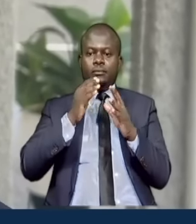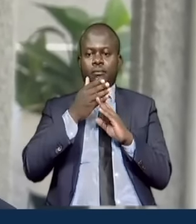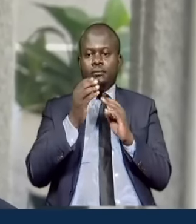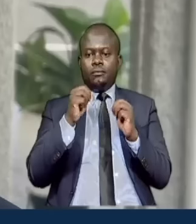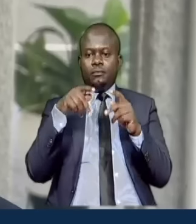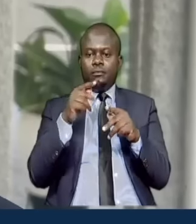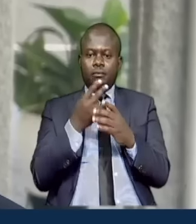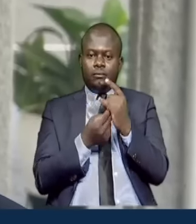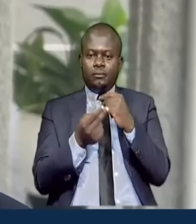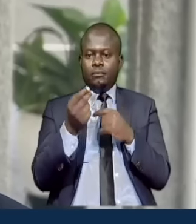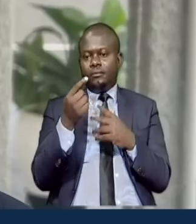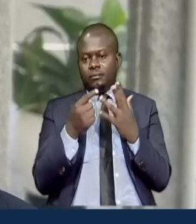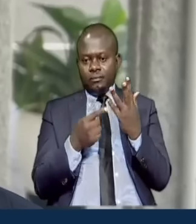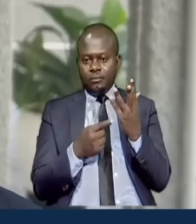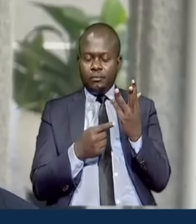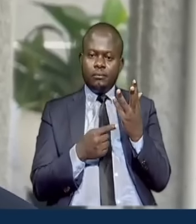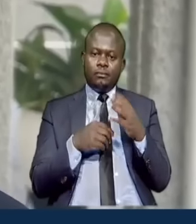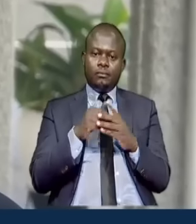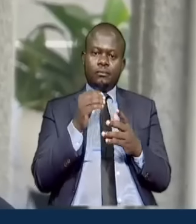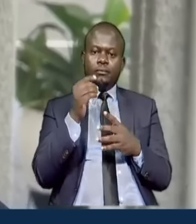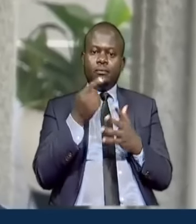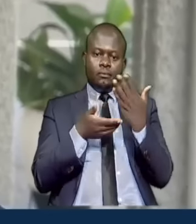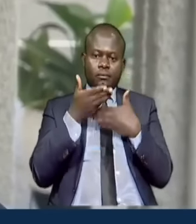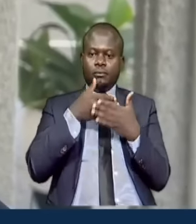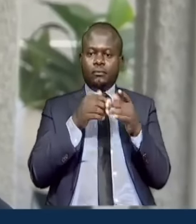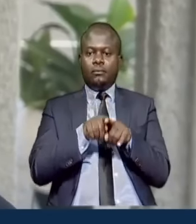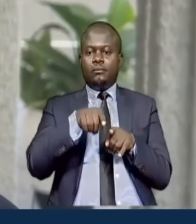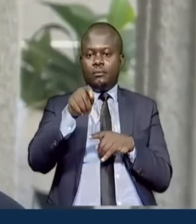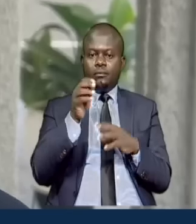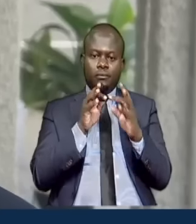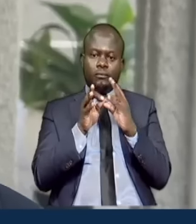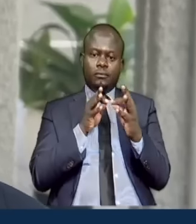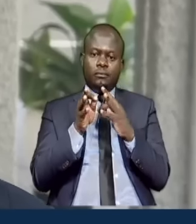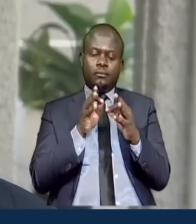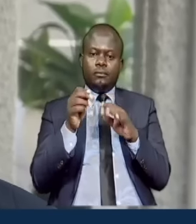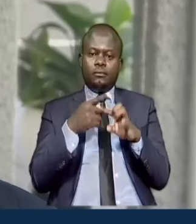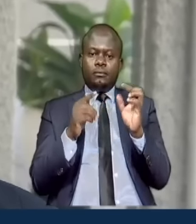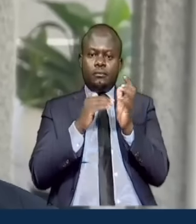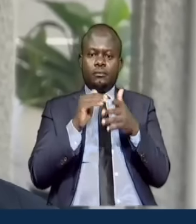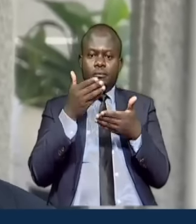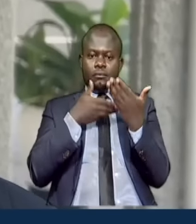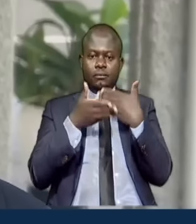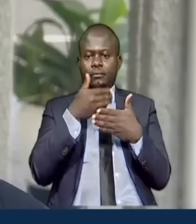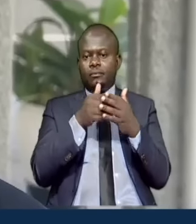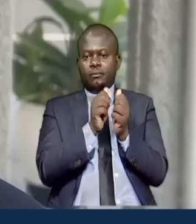zishinga amategeko zombi. Mu byo twaganiriye nabyo twabigarutseho, ariko tuganira no ku